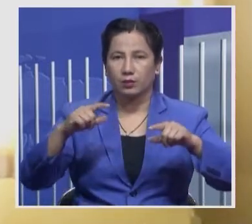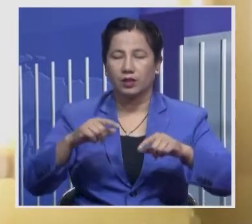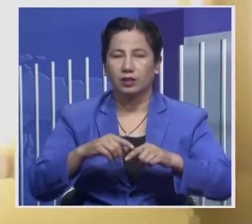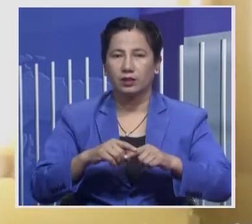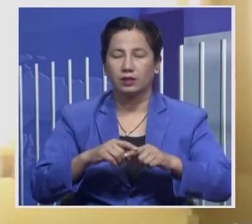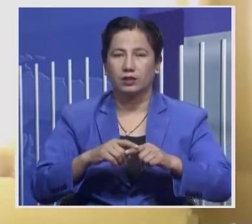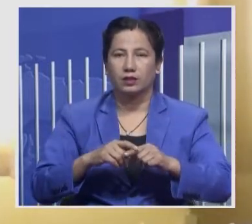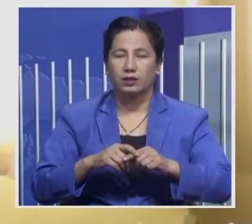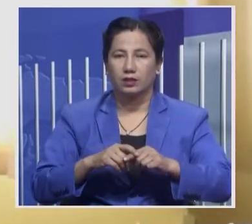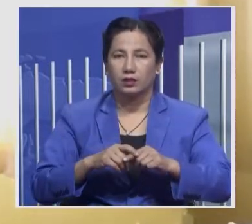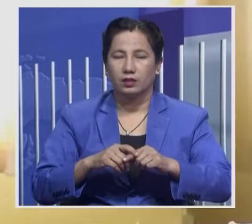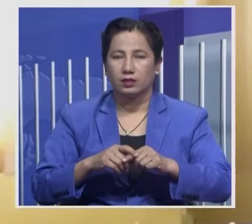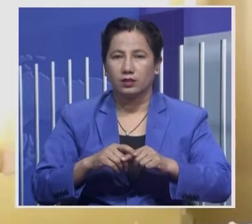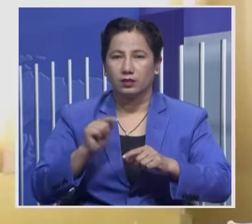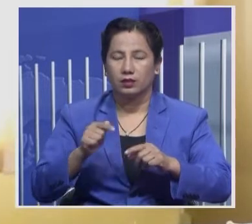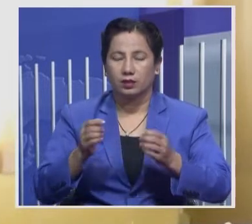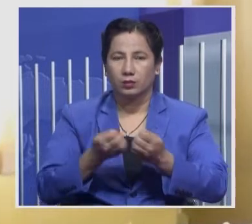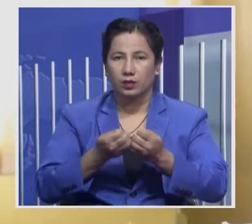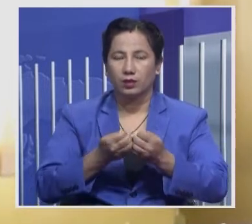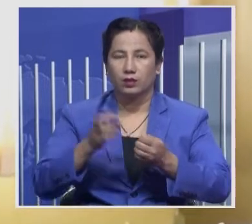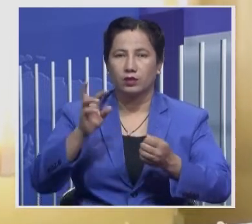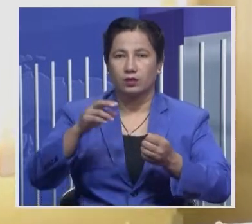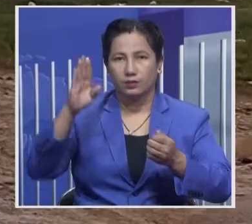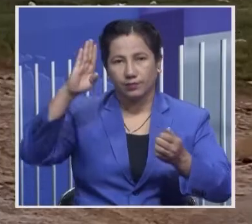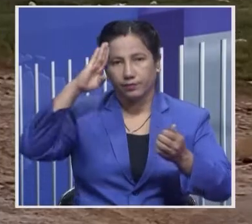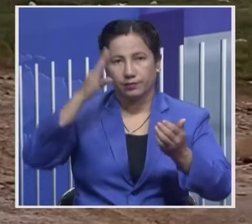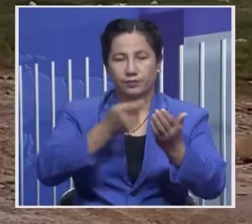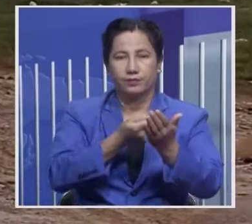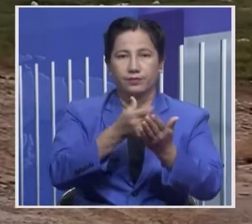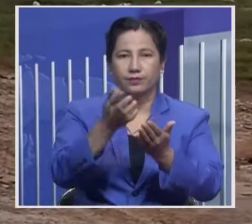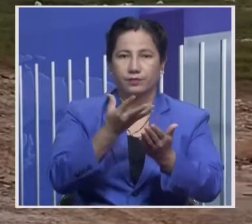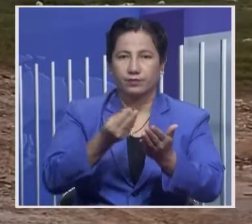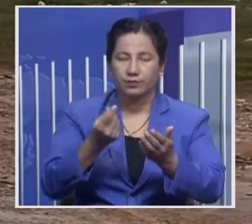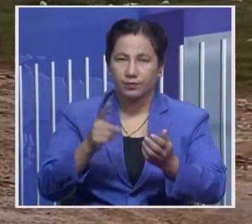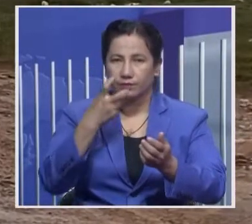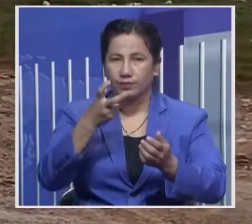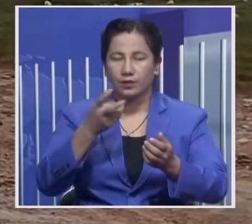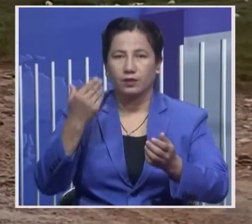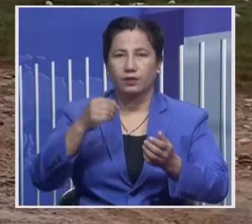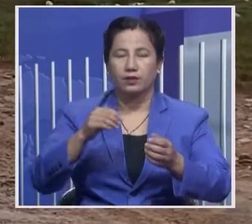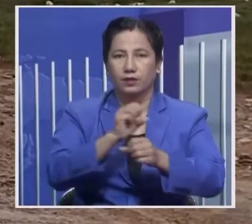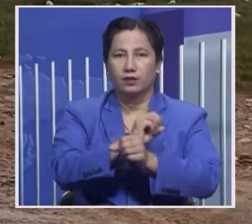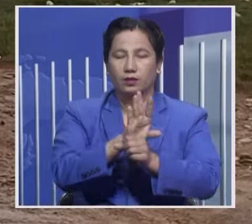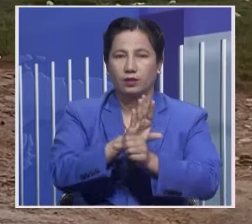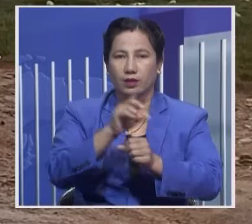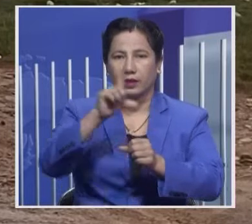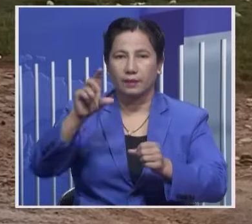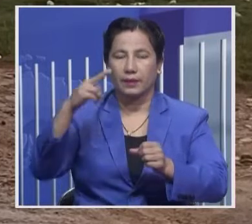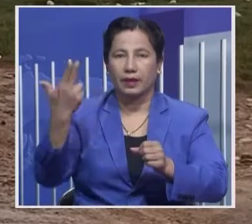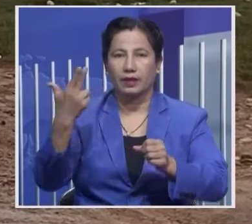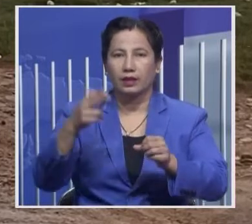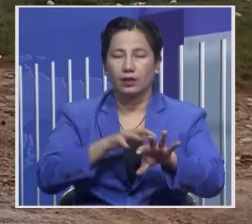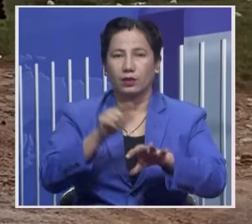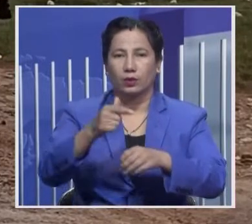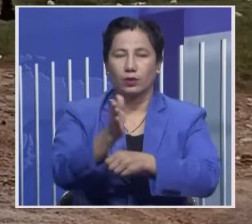रहेको छ। त्यही भएर पनि राजस्वमा कमी आएको देखिन्छ। अघिल्लो आर्थिक वर्ष कोरोना कालमा व्यापारीहरूले यो